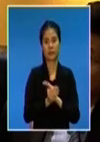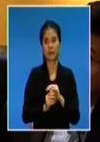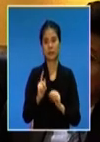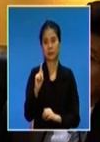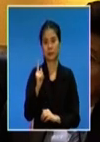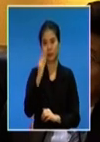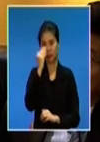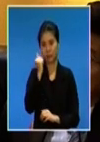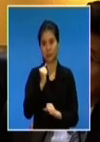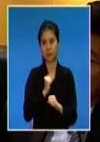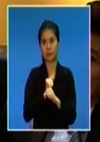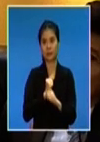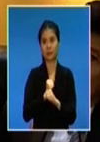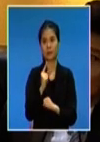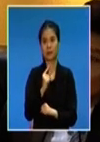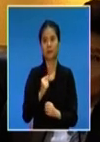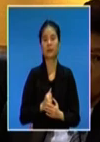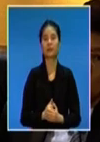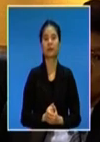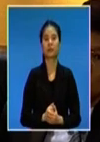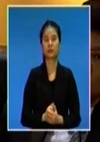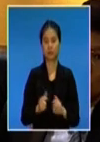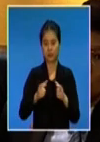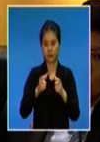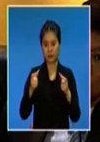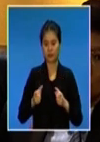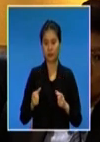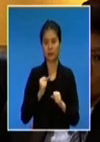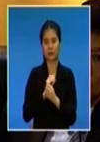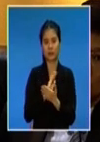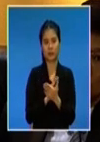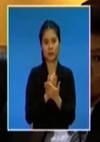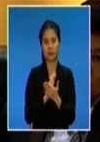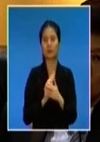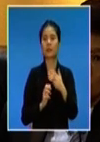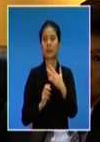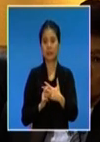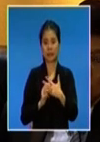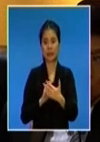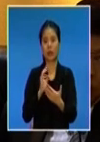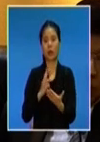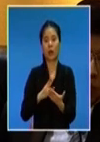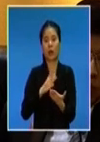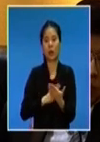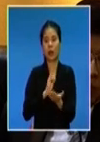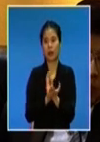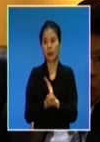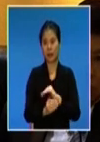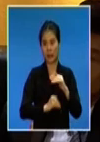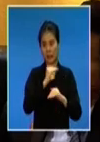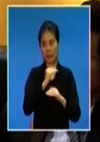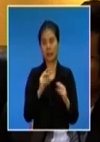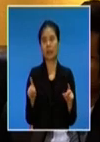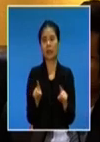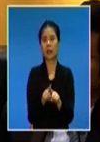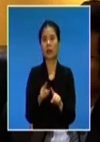าของเราเองเนี่ยนะครับรายงานเนี่ยมันเป็น3วาระปฏิรูปซ้อนกันอยู่เลยต้องขอกราบขออภั